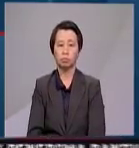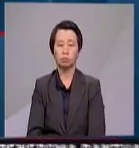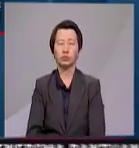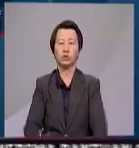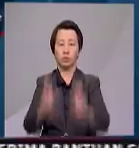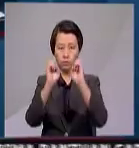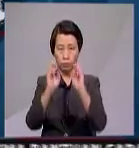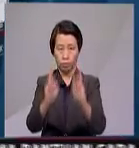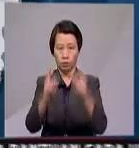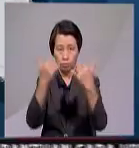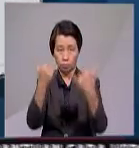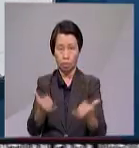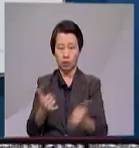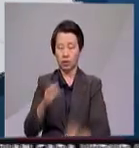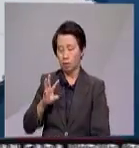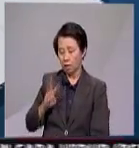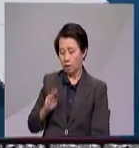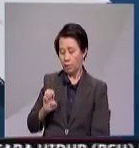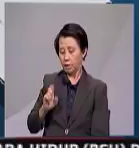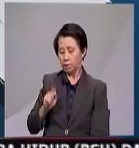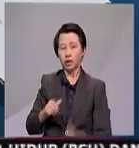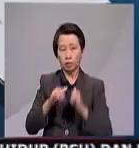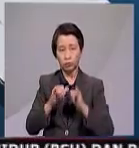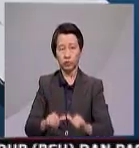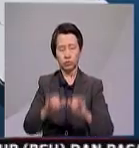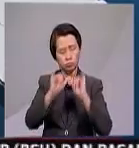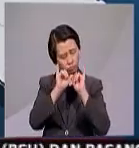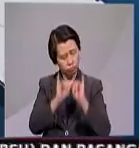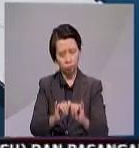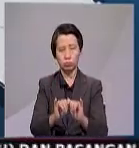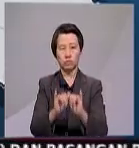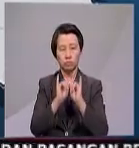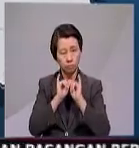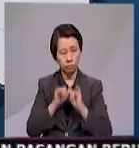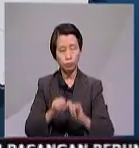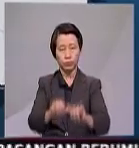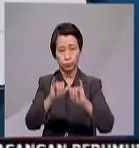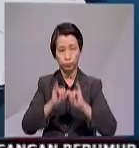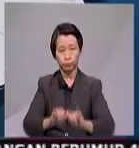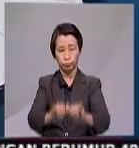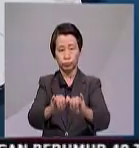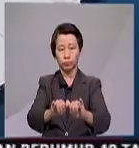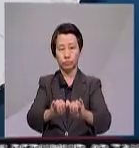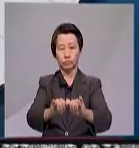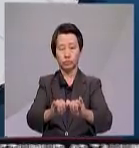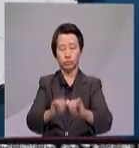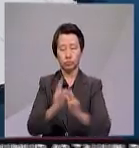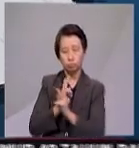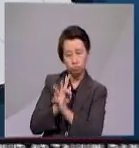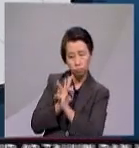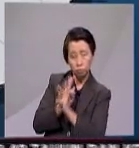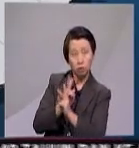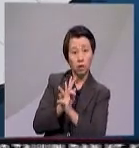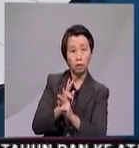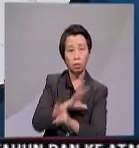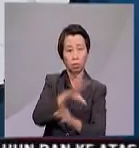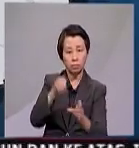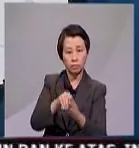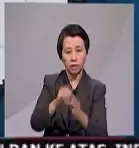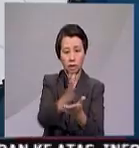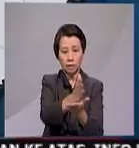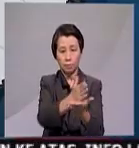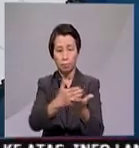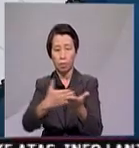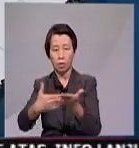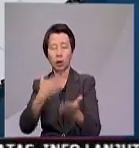Baiklah, buat masa ini juga, Met Malaysia masih lagi mengekalkan amaran cuaca peringkat waspada melibatkan